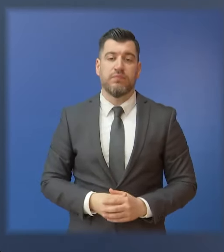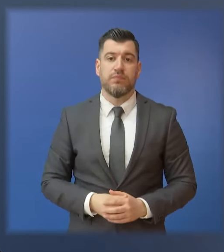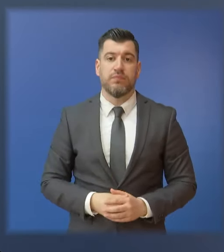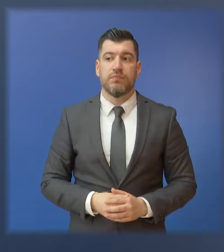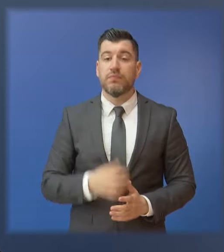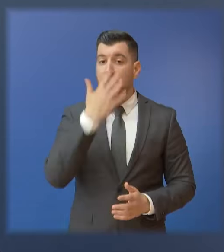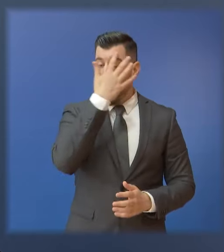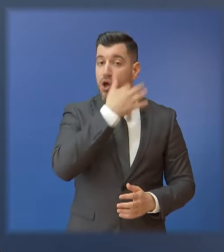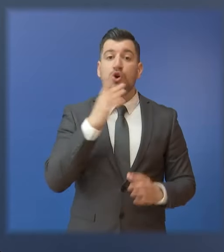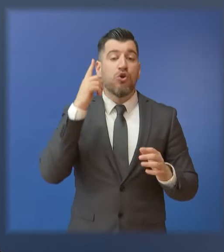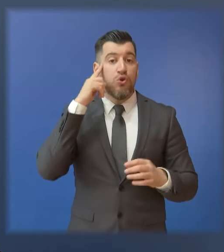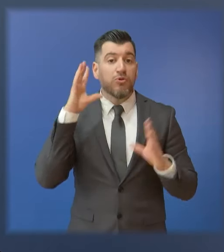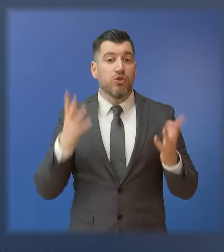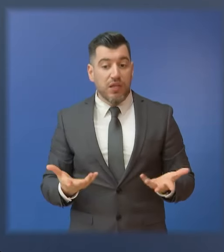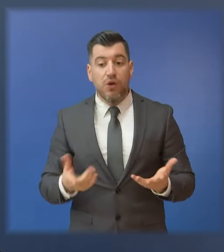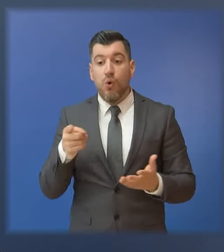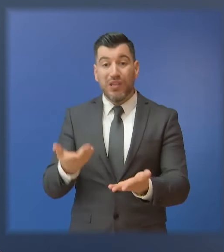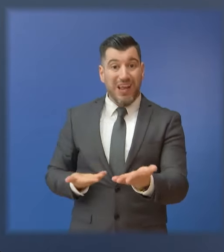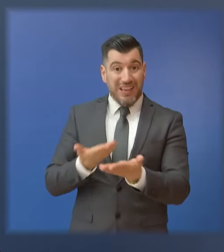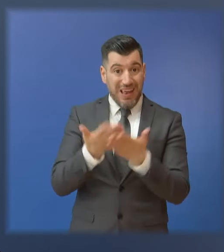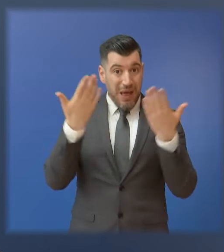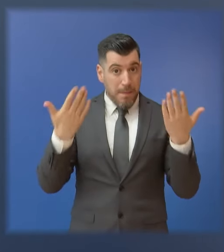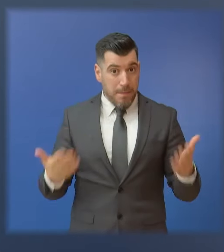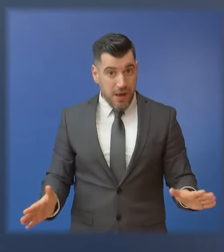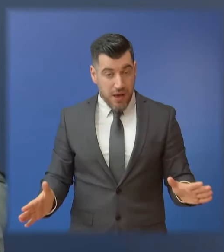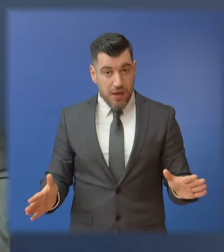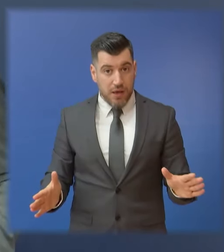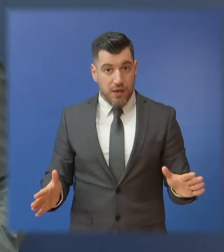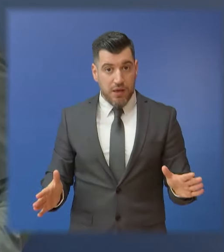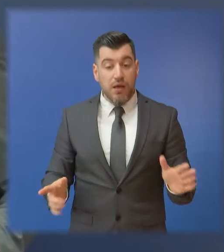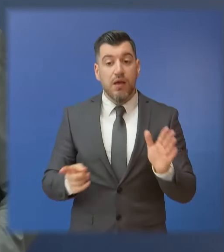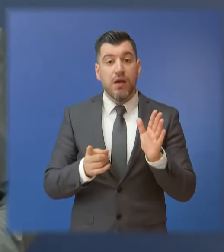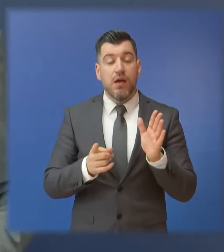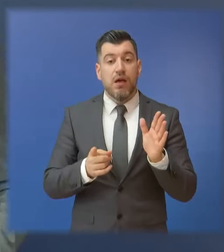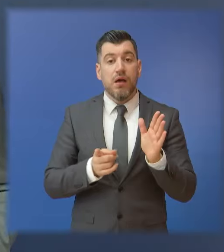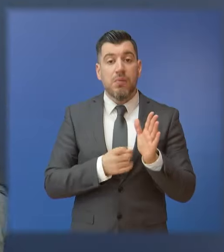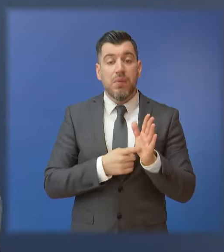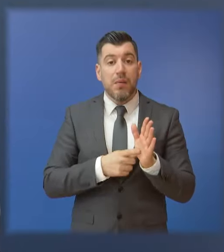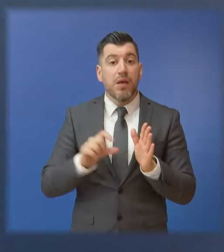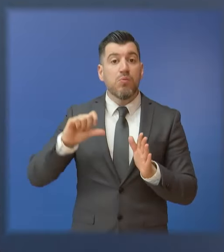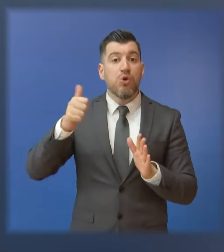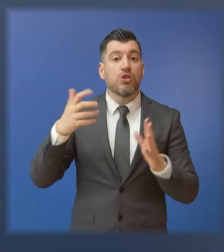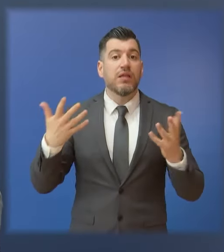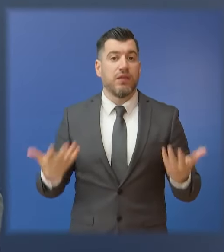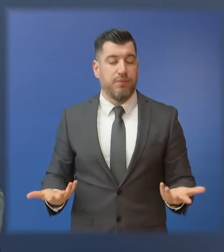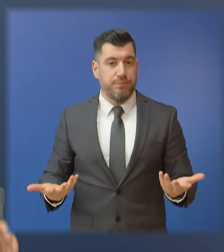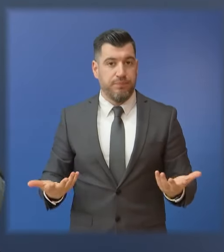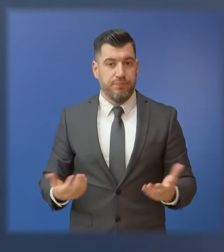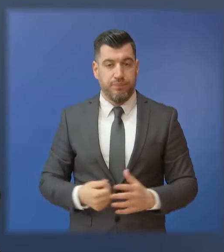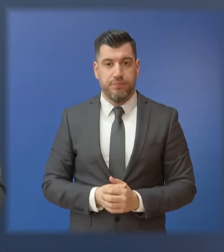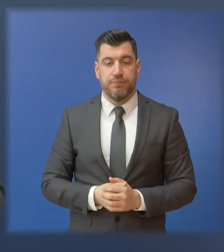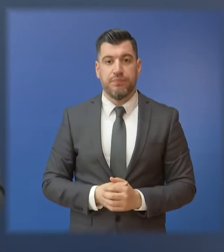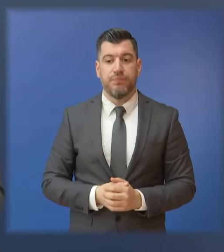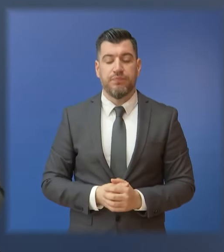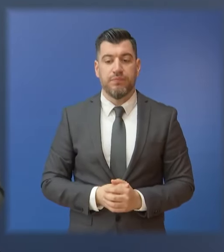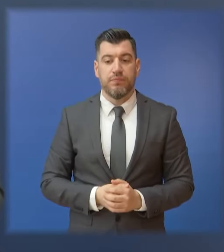καταγγελία ε για να έχει αξιοπιστία πρέπει να διατυπώνεται και